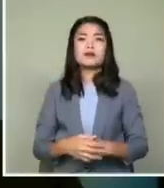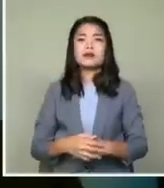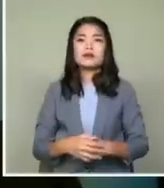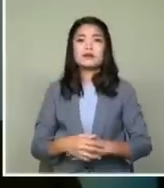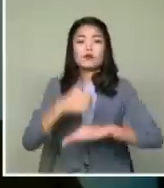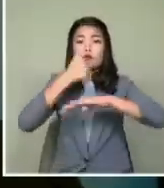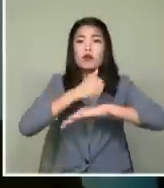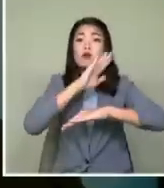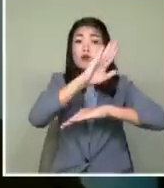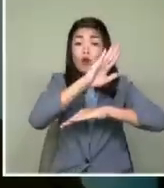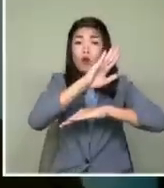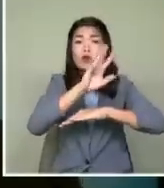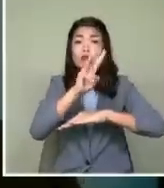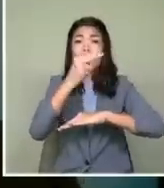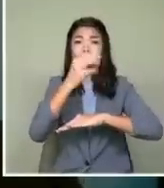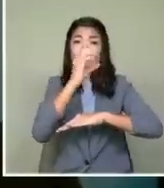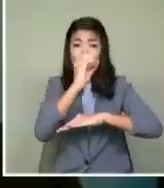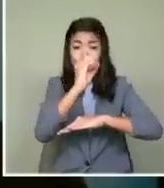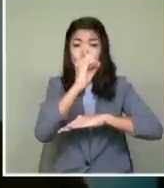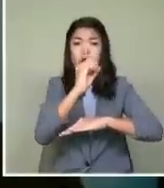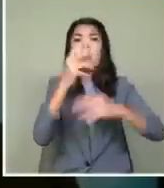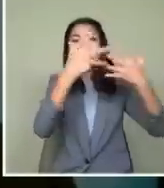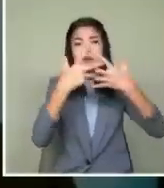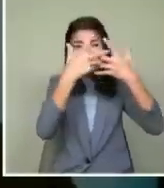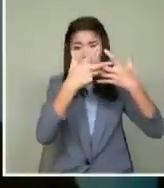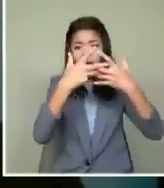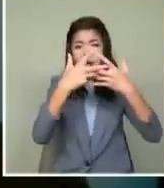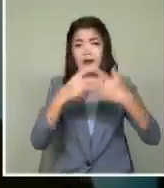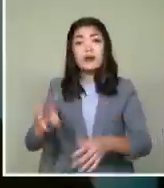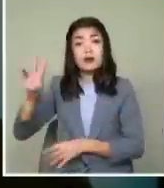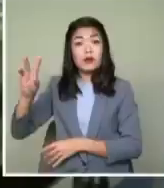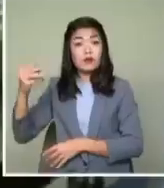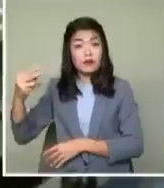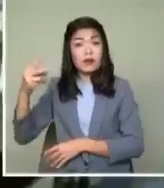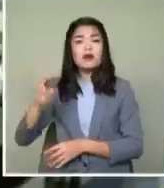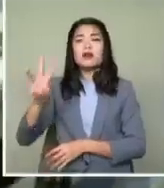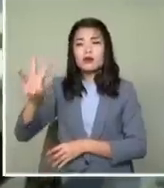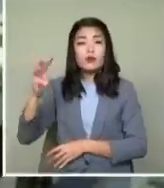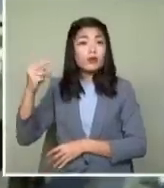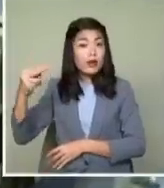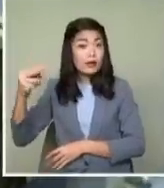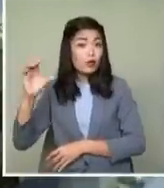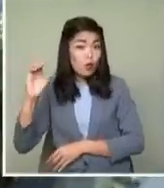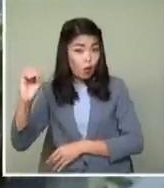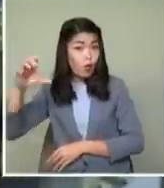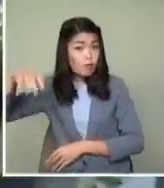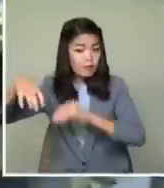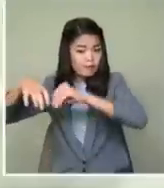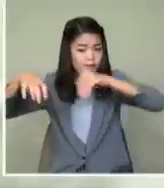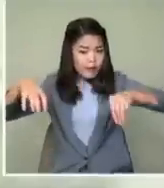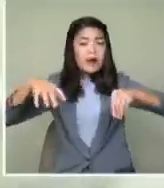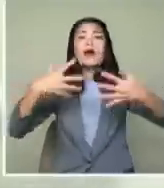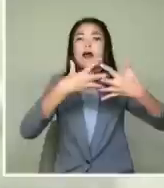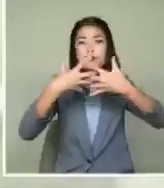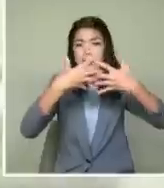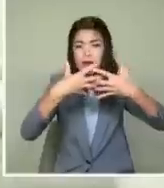า PAHO เป็นสาขาในทวีปอเมริกาขององค์การอนามัยโลกหรือว่า WHO ค่ะเขาได้กล่าวว่า